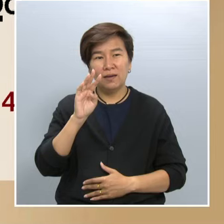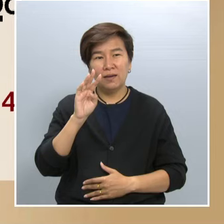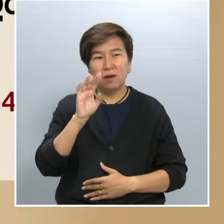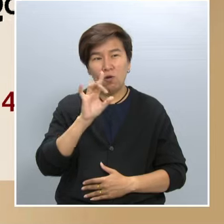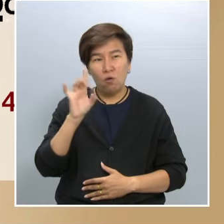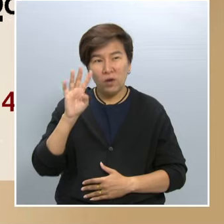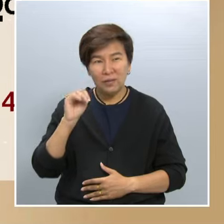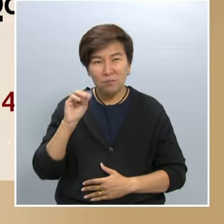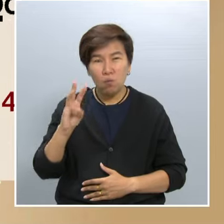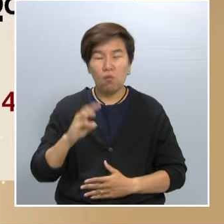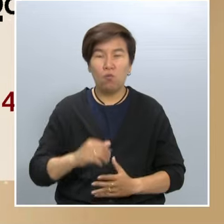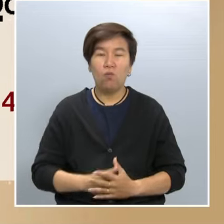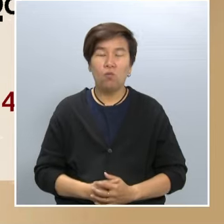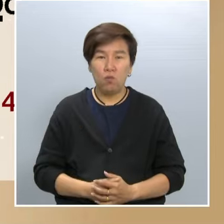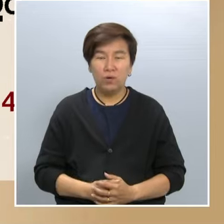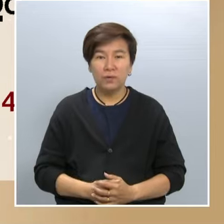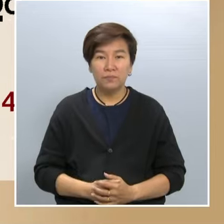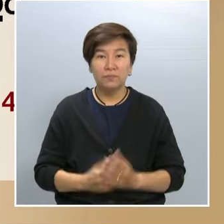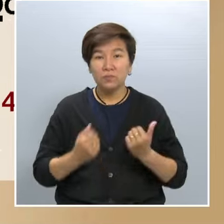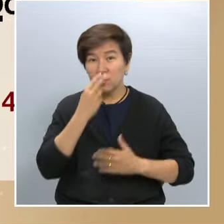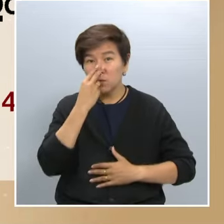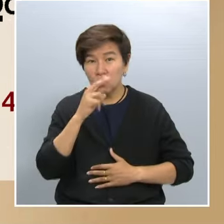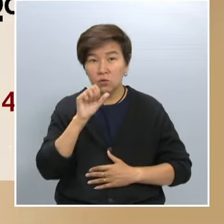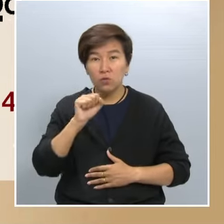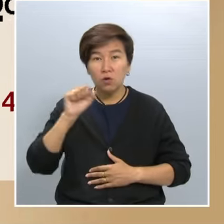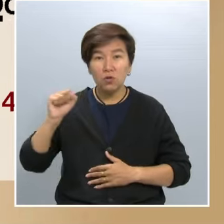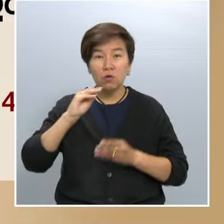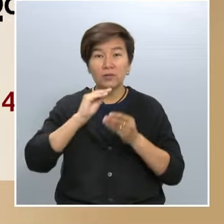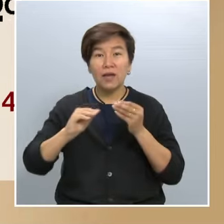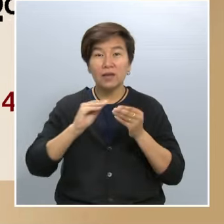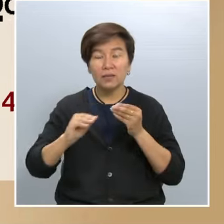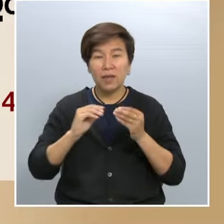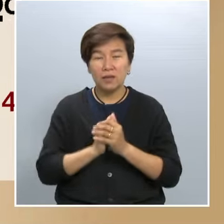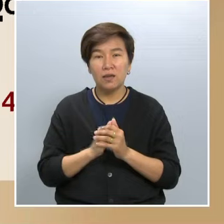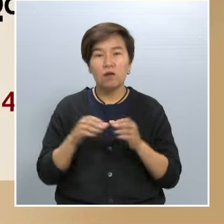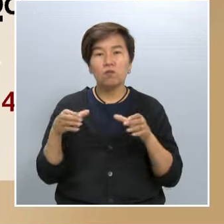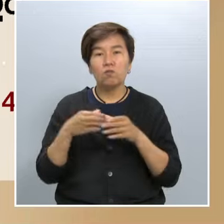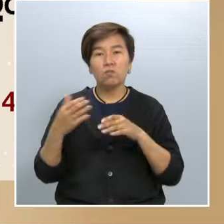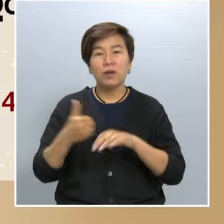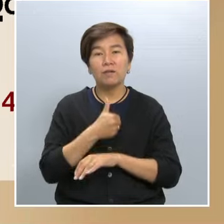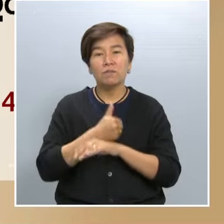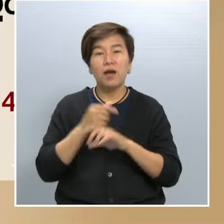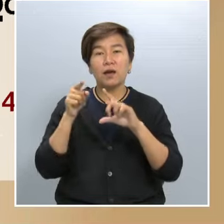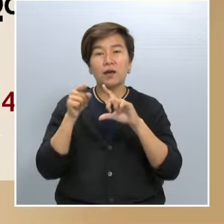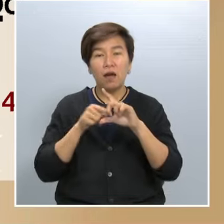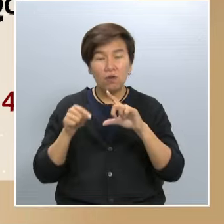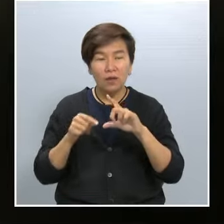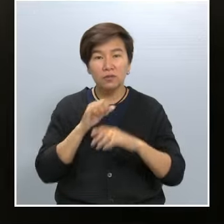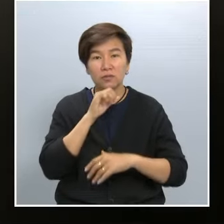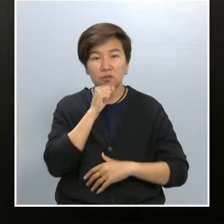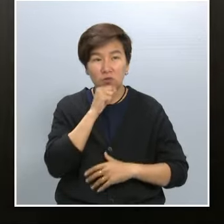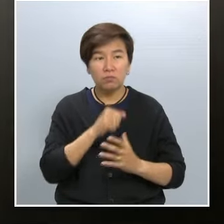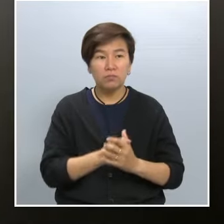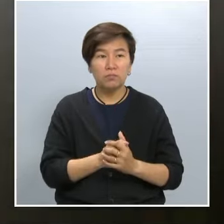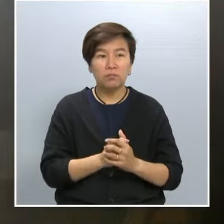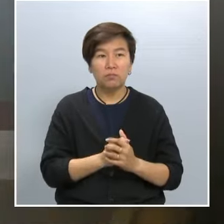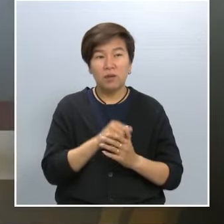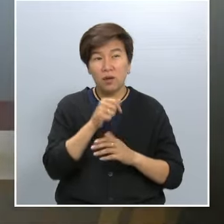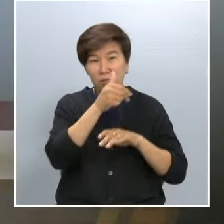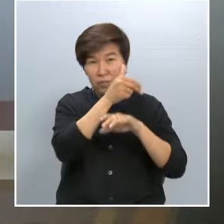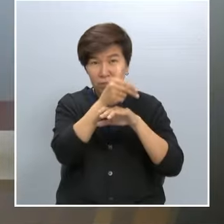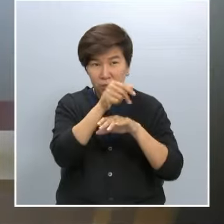คลิปที่คุณจิรัตน์ทองสุวรรณสสฉาเชิงเทราพรค 9ไรถึงขณานี้อ่ากองทัพไปแจ้ง